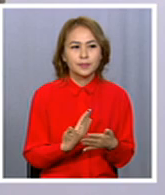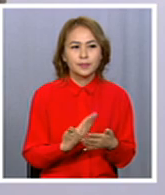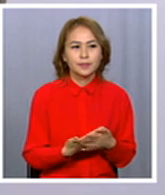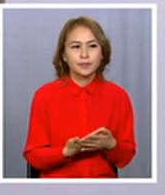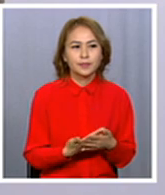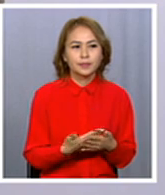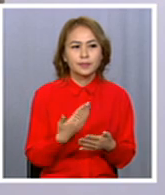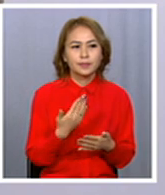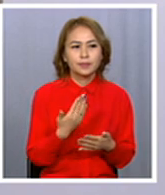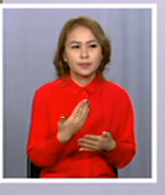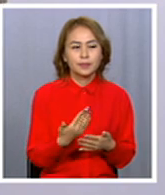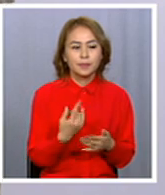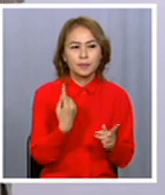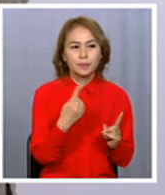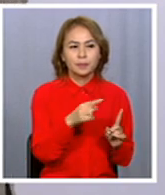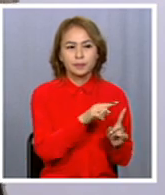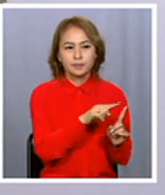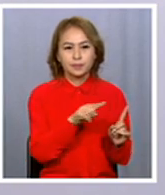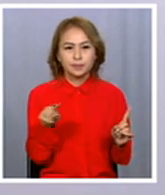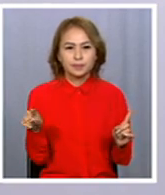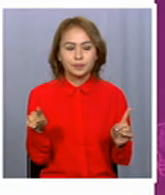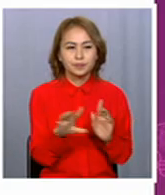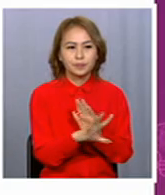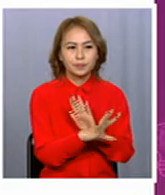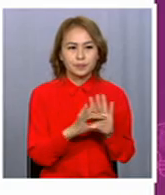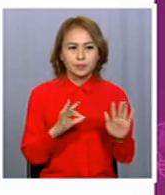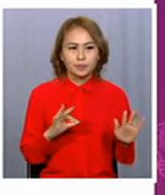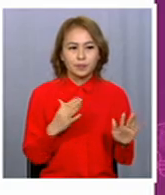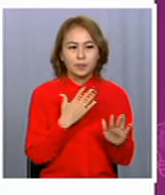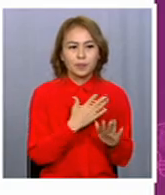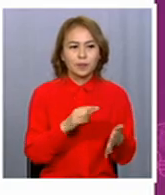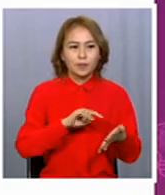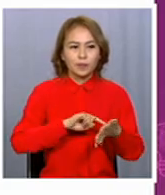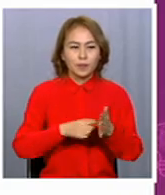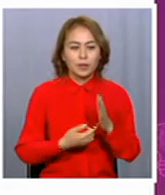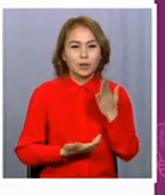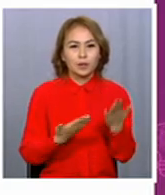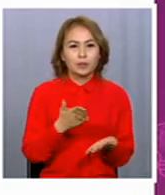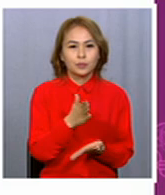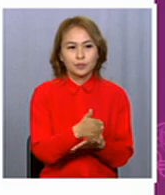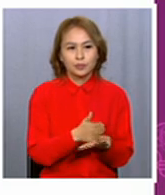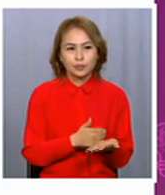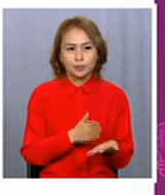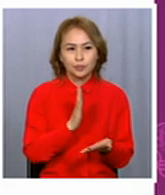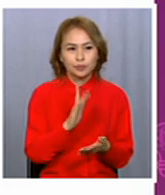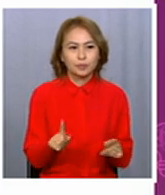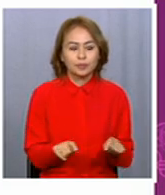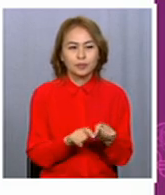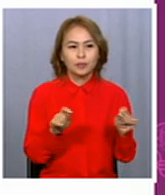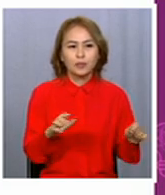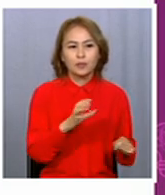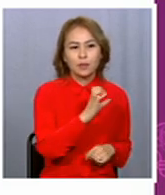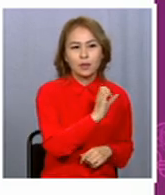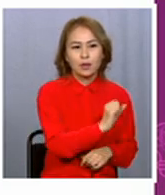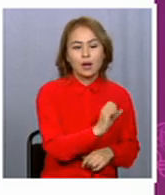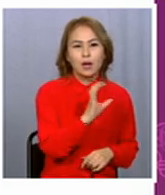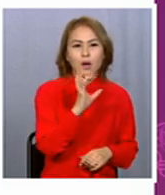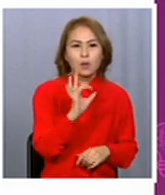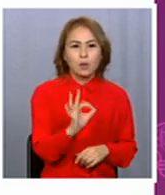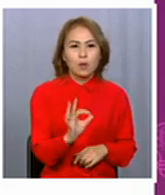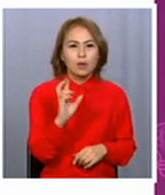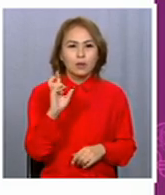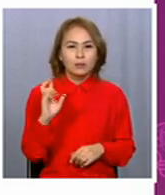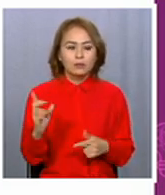біз бір түзуді алып, оны нүктемен бөлетін болсақ, осы жерде пайда болған сәулелерді толықтауыш сәулелер